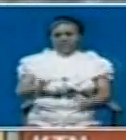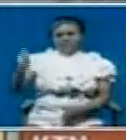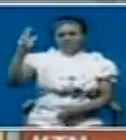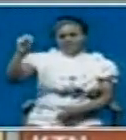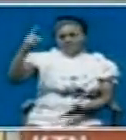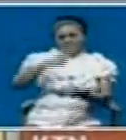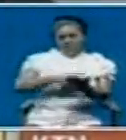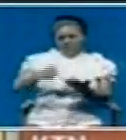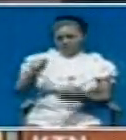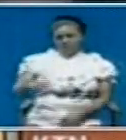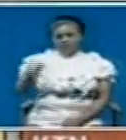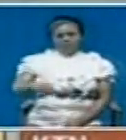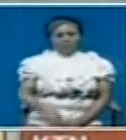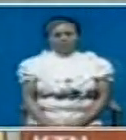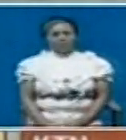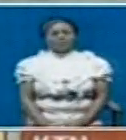Leo, Nairobi.